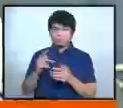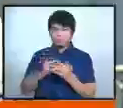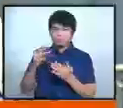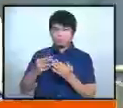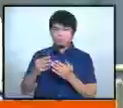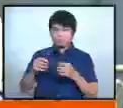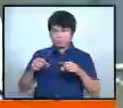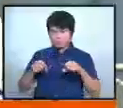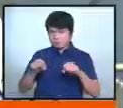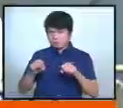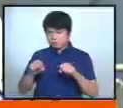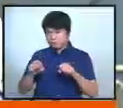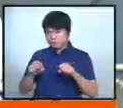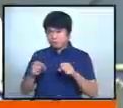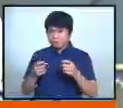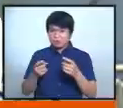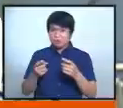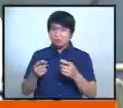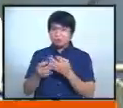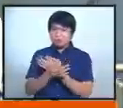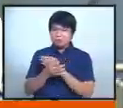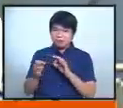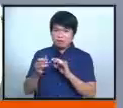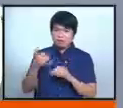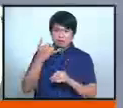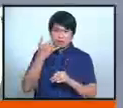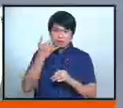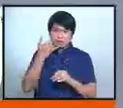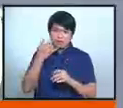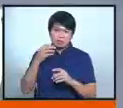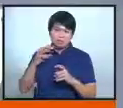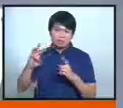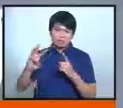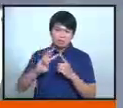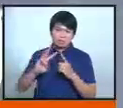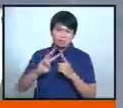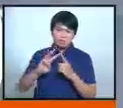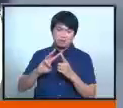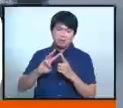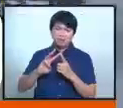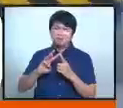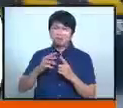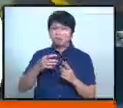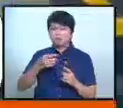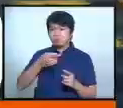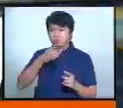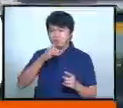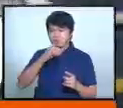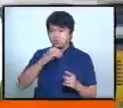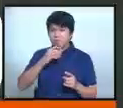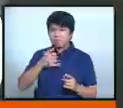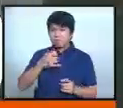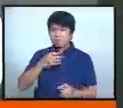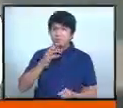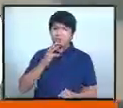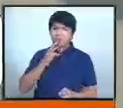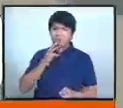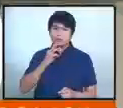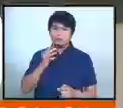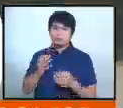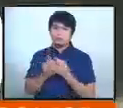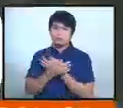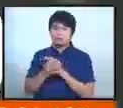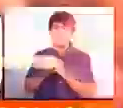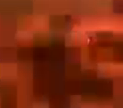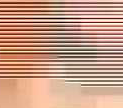piling lokasyon sa expressway na may libreng tawag, wifi, tubig na maiinom, basic mechanic service at first aid